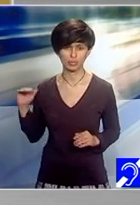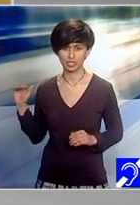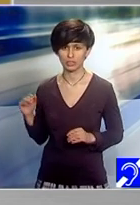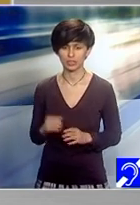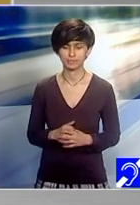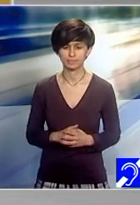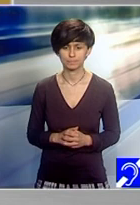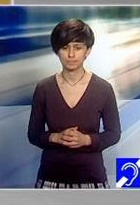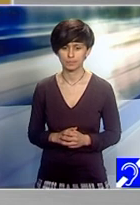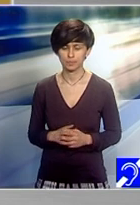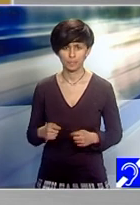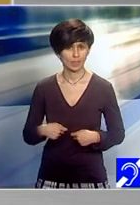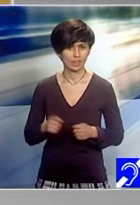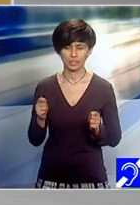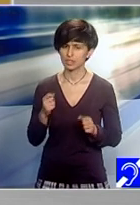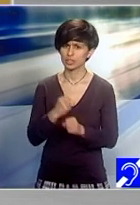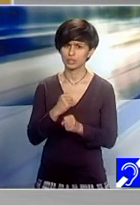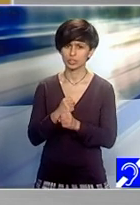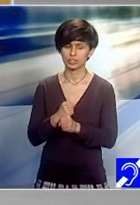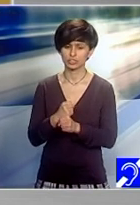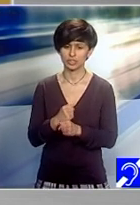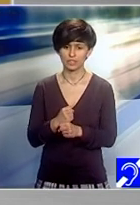Tot ceea ce face, pe urmă am văzut-o cântând în sală,